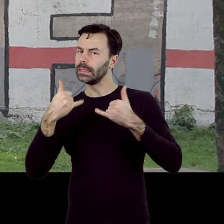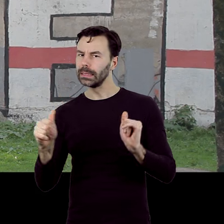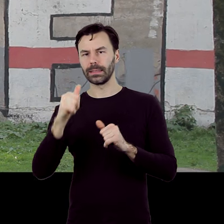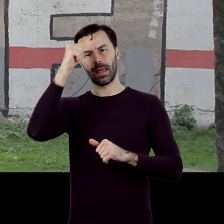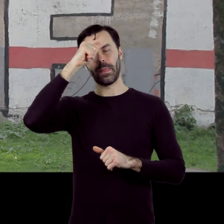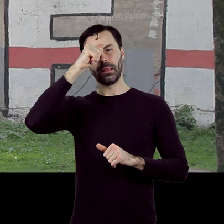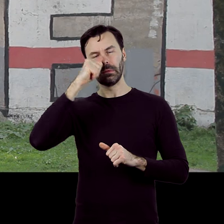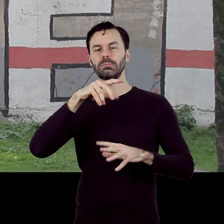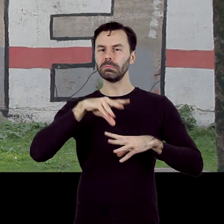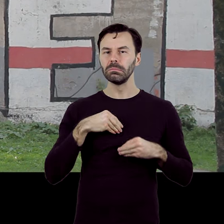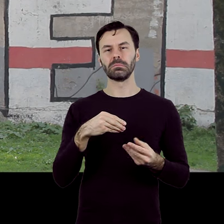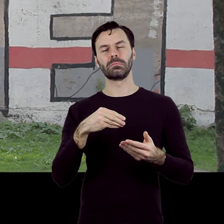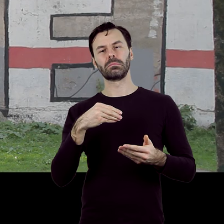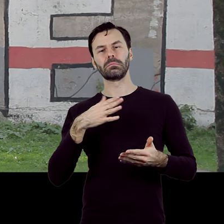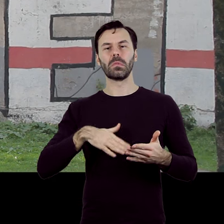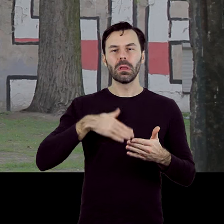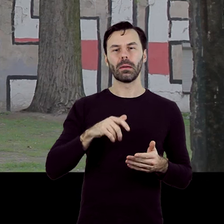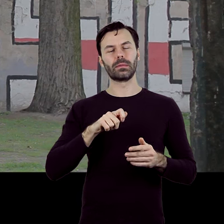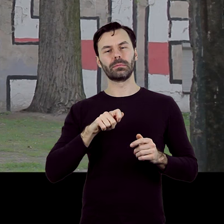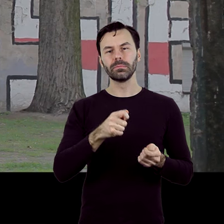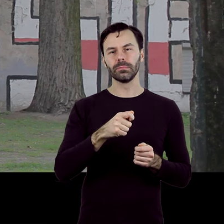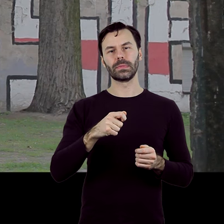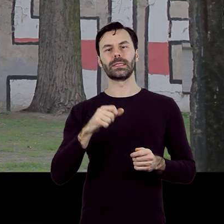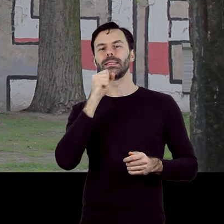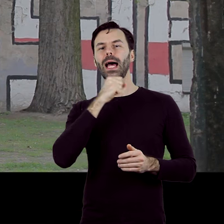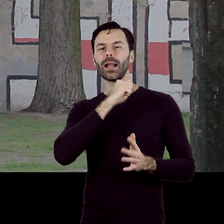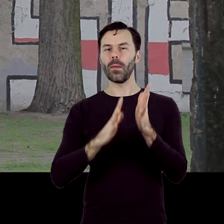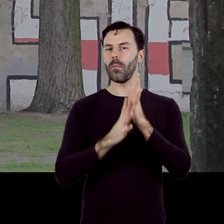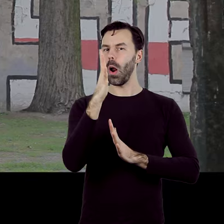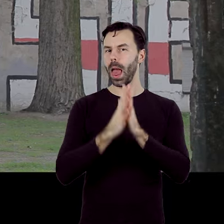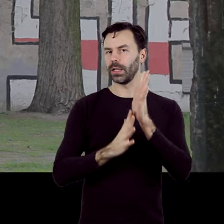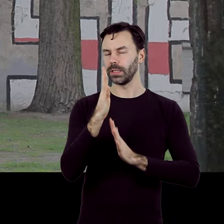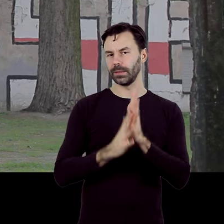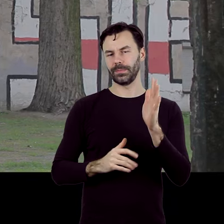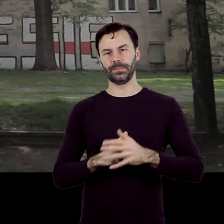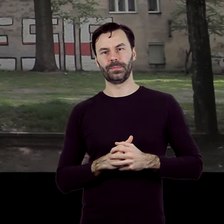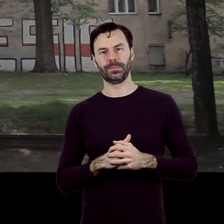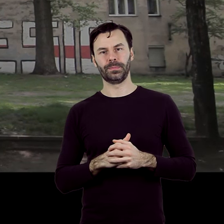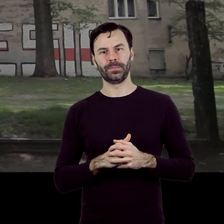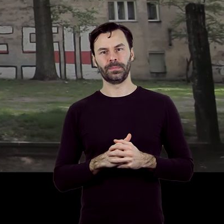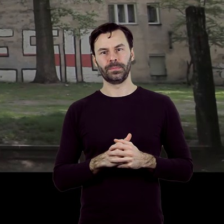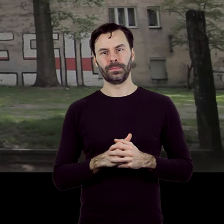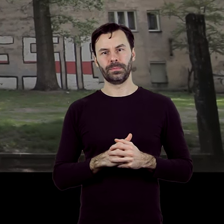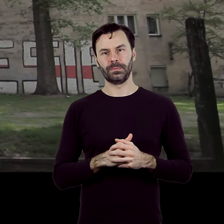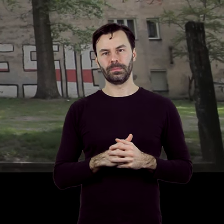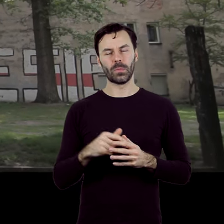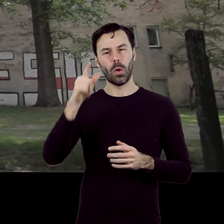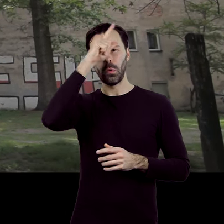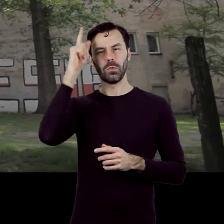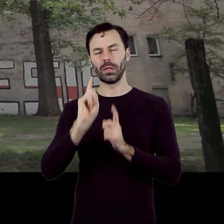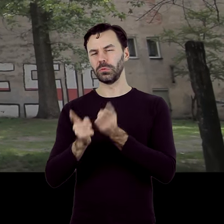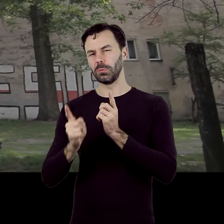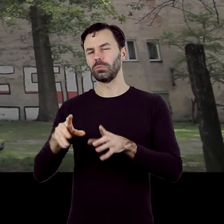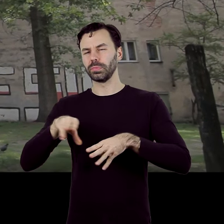W odróżnieniu od wiele młodszej nazwy Stare Polesie, która nie osiągnęła nawet jeszcze pełnoletności, a szybko została przejęta